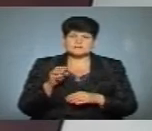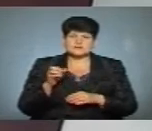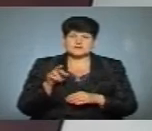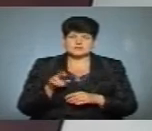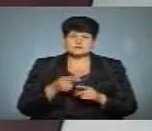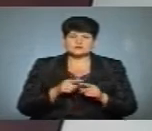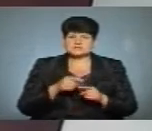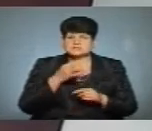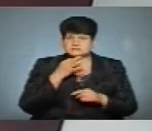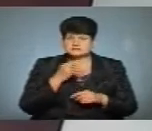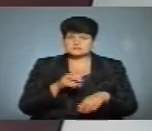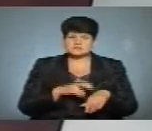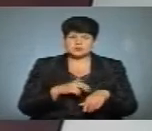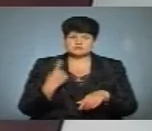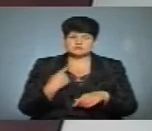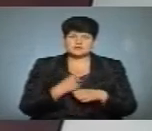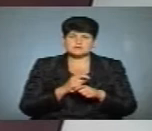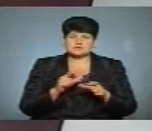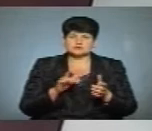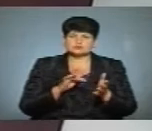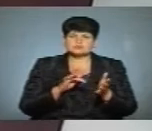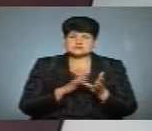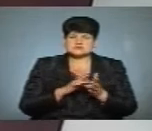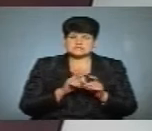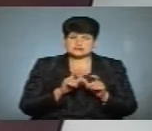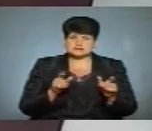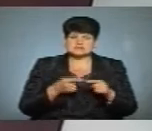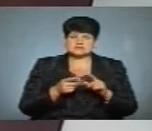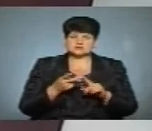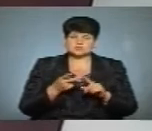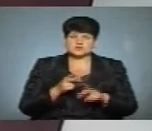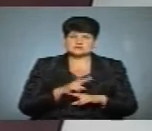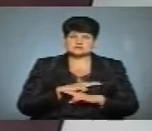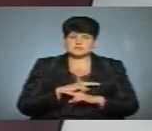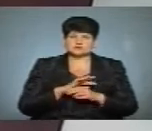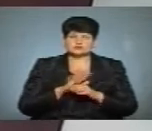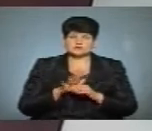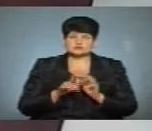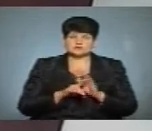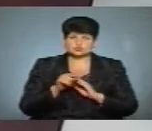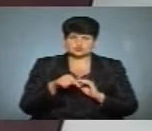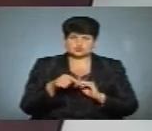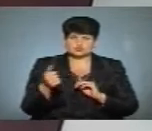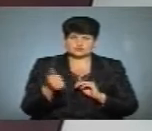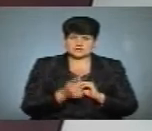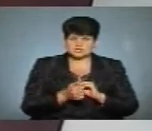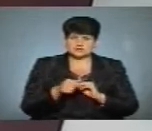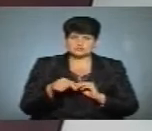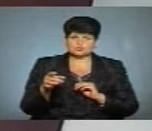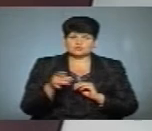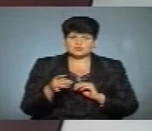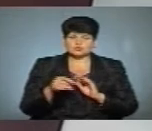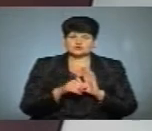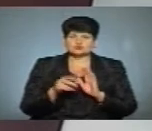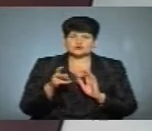епідеміолог обласного лабораторного центру Володимир Паничев. За його словами, це друга смерть від коронавірусу з початку цього тижня у цьому районі.